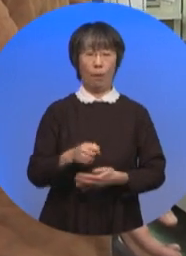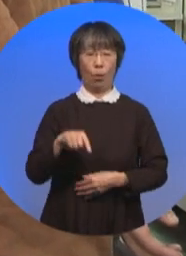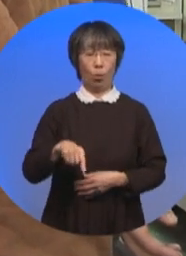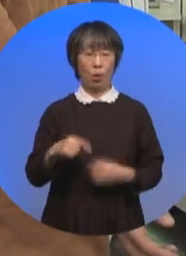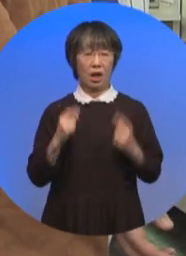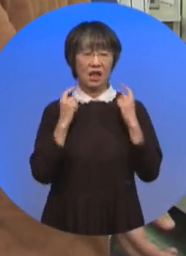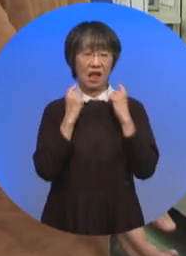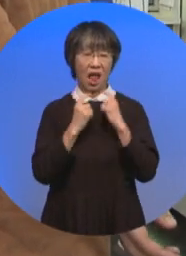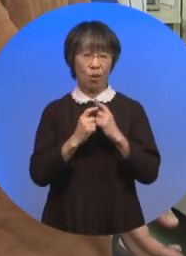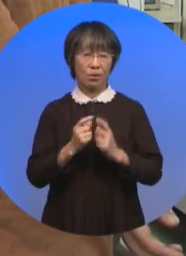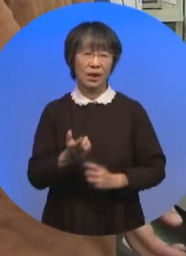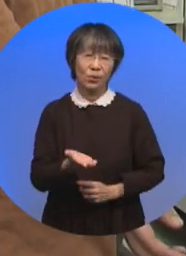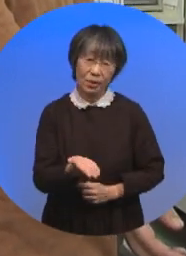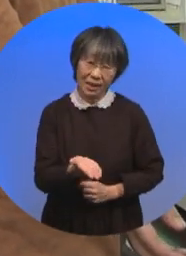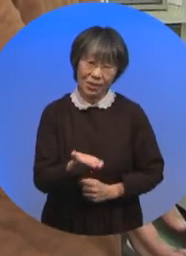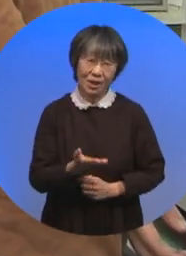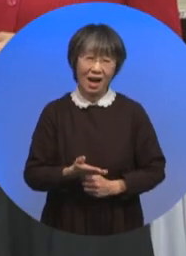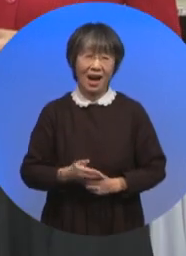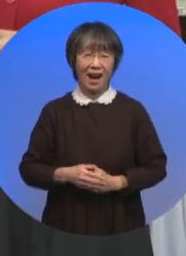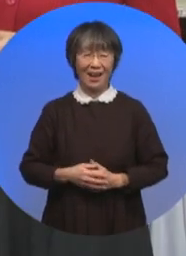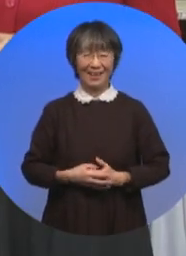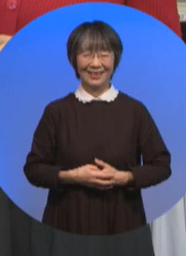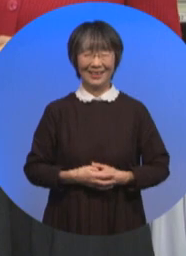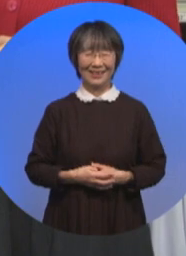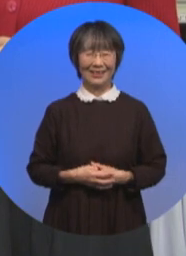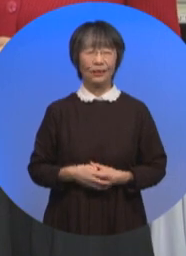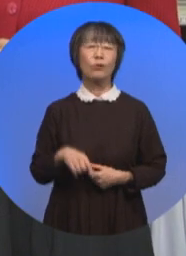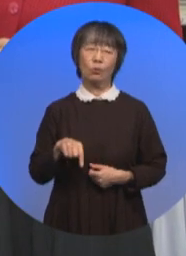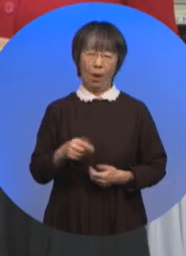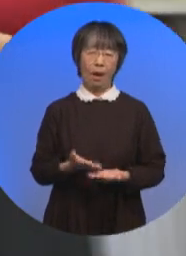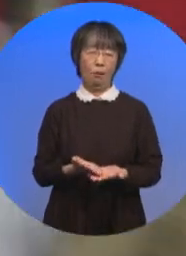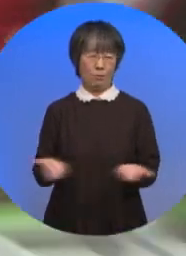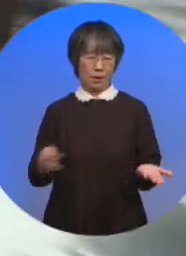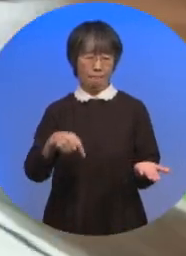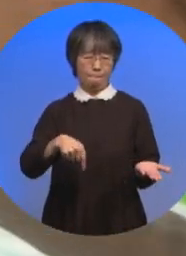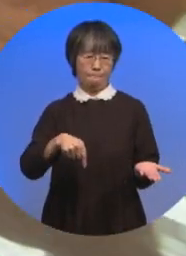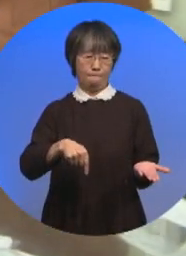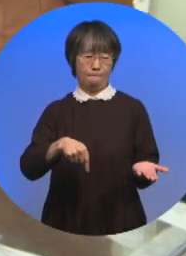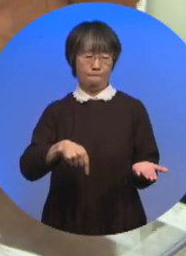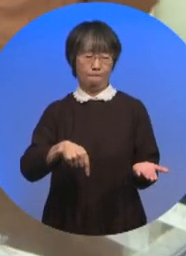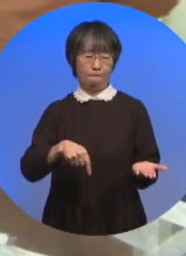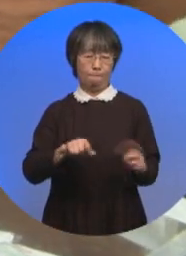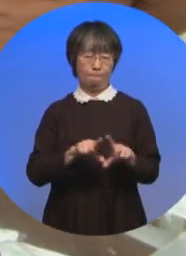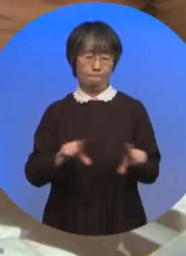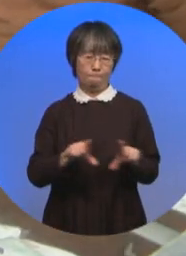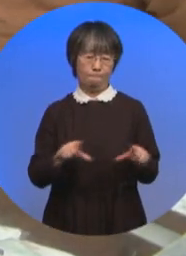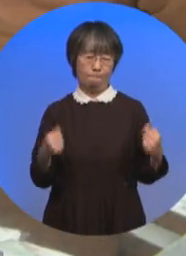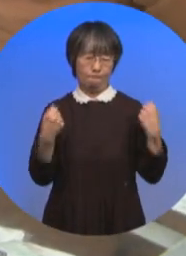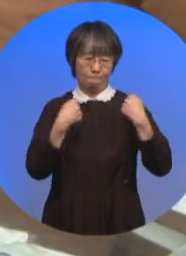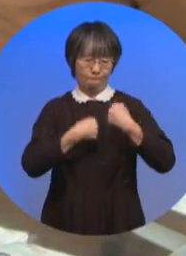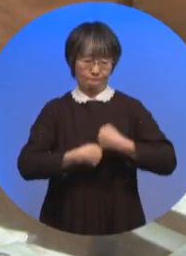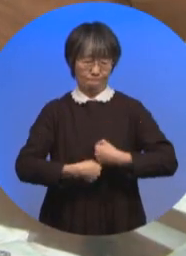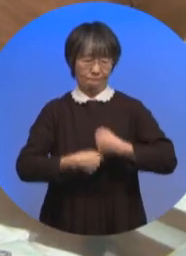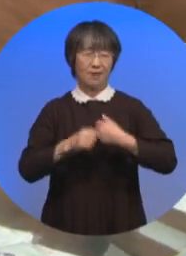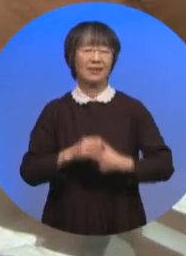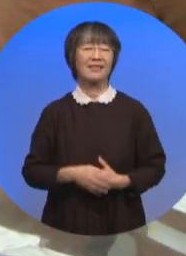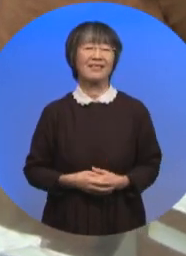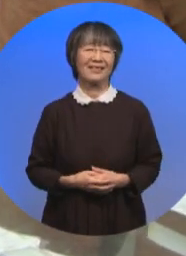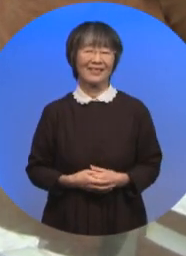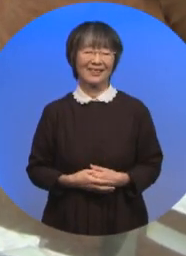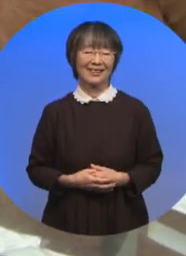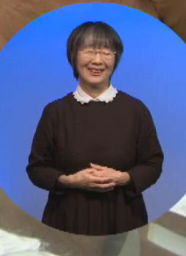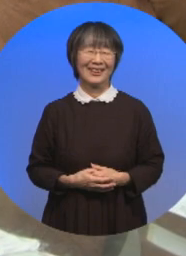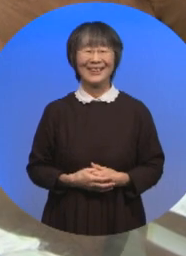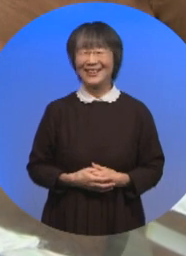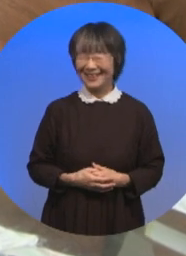たまたまなんで制服着てるんですか 制服屋さんやからそう制服着たら笛吹きたなるでし